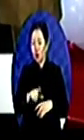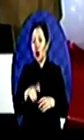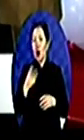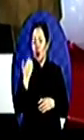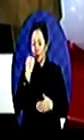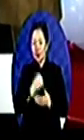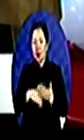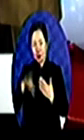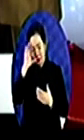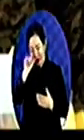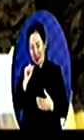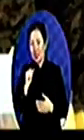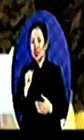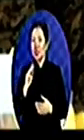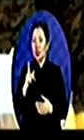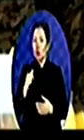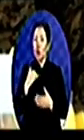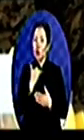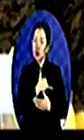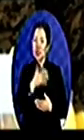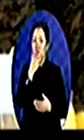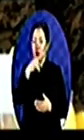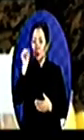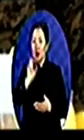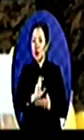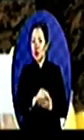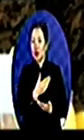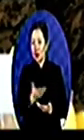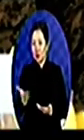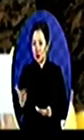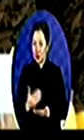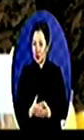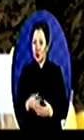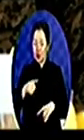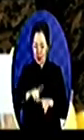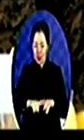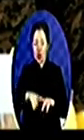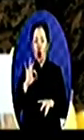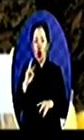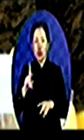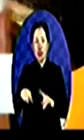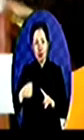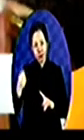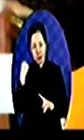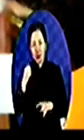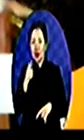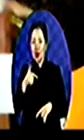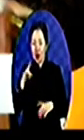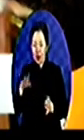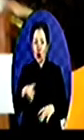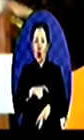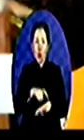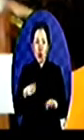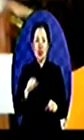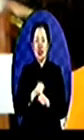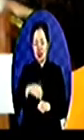зэвсэгт хүчний жанжин штабын удирдлагуудаас шинэ жилийн баярын бэлгээ гарт авсан. Цаашид оны шилдэг гэрээт хугацаат албаны байлдагч